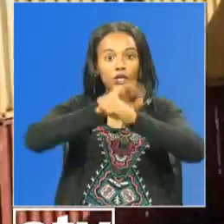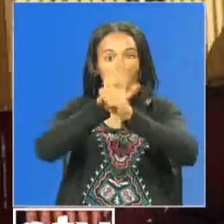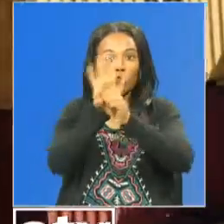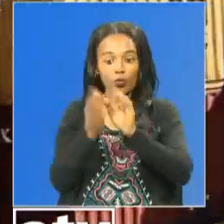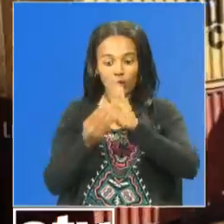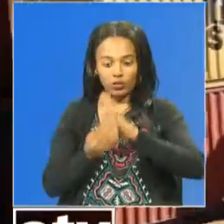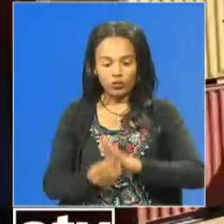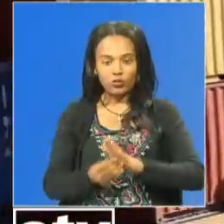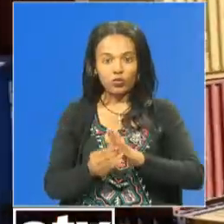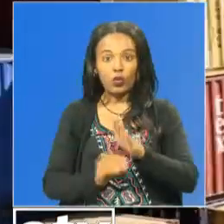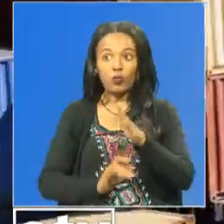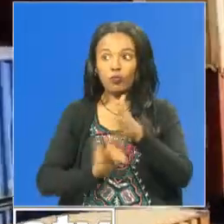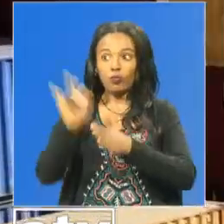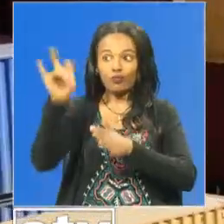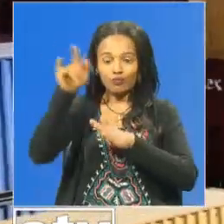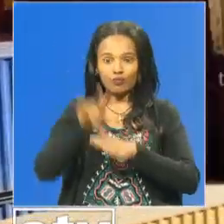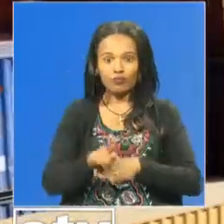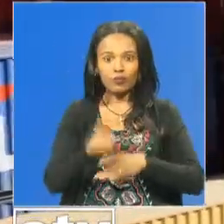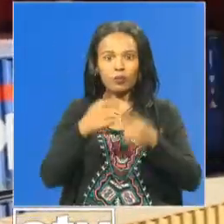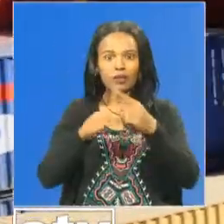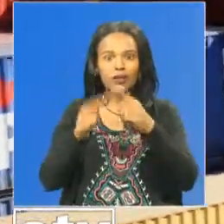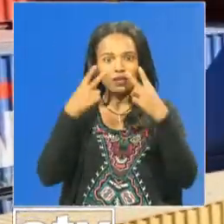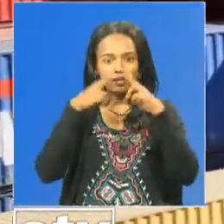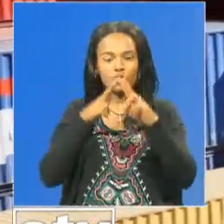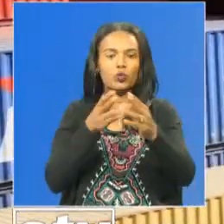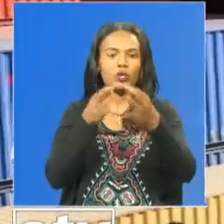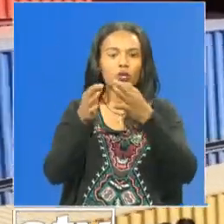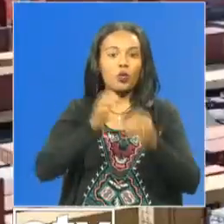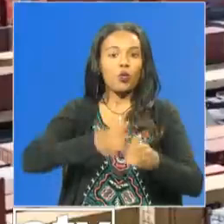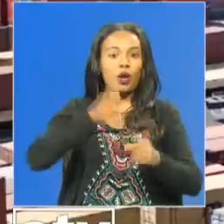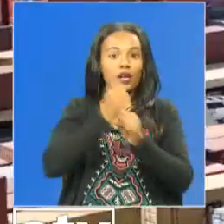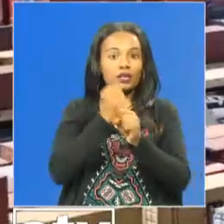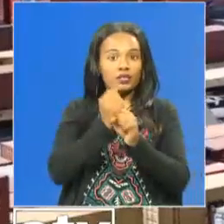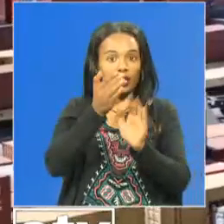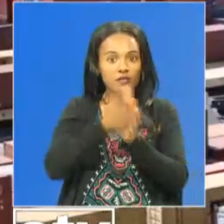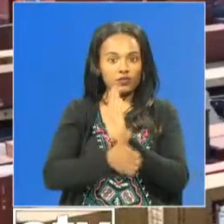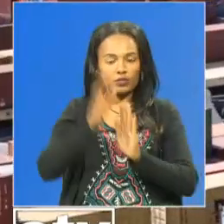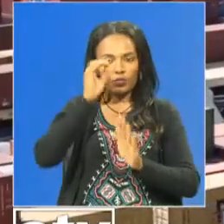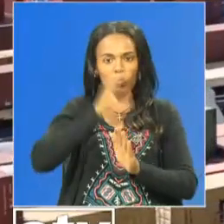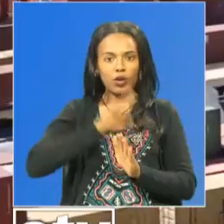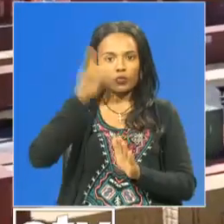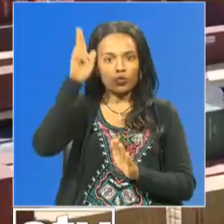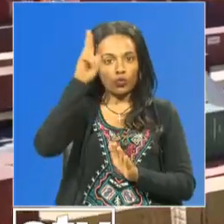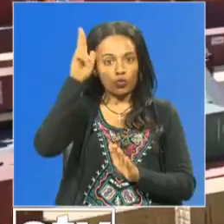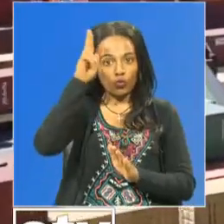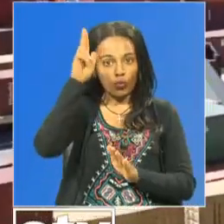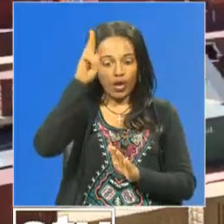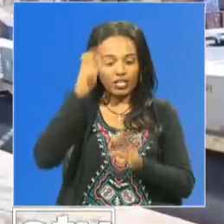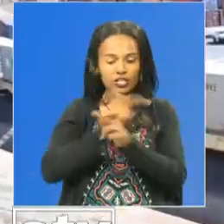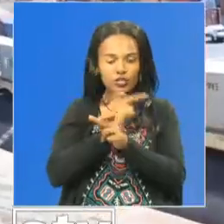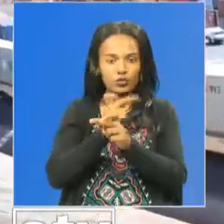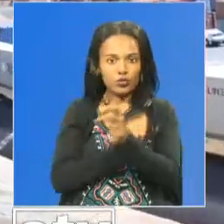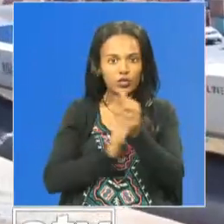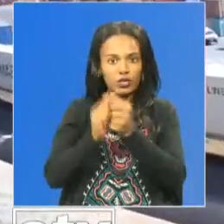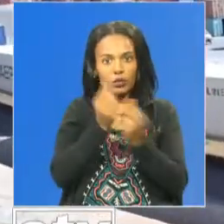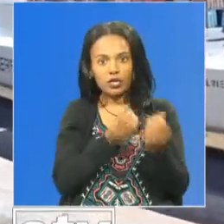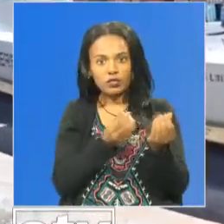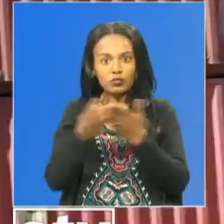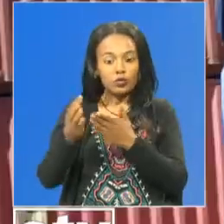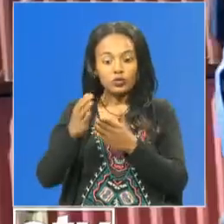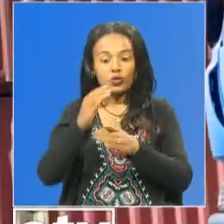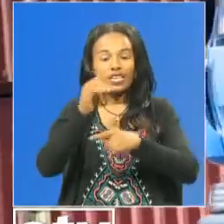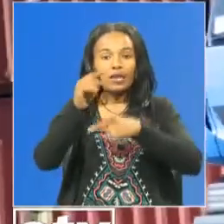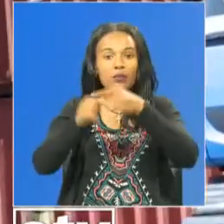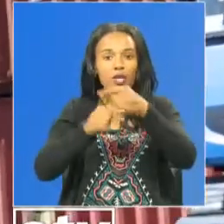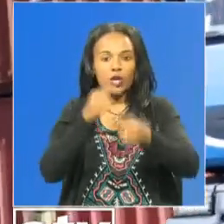ተጽዕኖ በውጭ ገቢ ቀውስ እንቅስቃሴ ላይም እንደተስተዋለ የገለጹት ዋና ስራ አስፈጻሚው አቶ ሮባ መከርሳ ድርጅቱ ቅድሚያ ተሰጥቷቸው